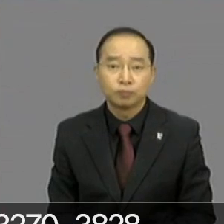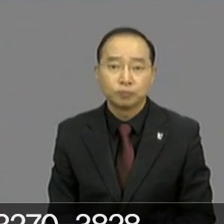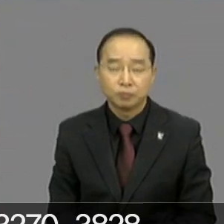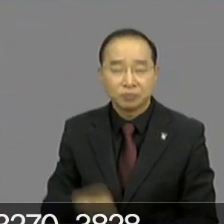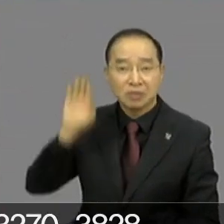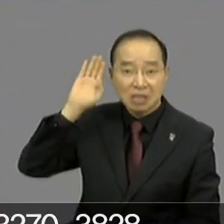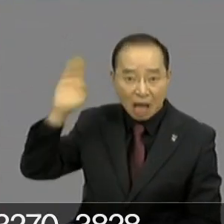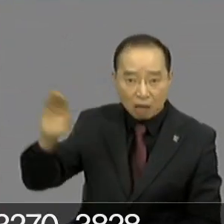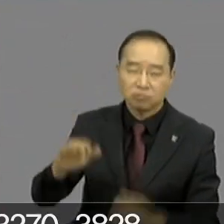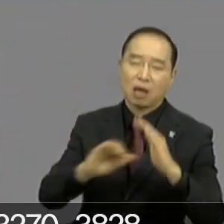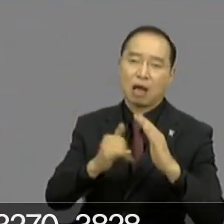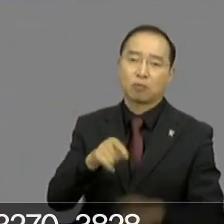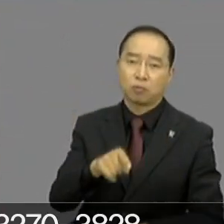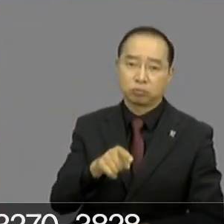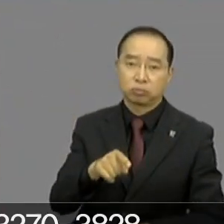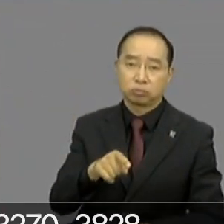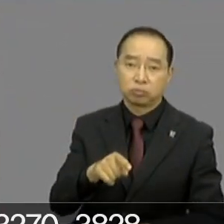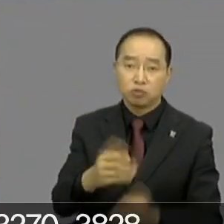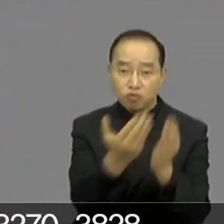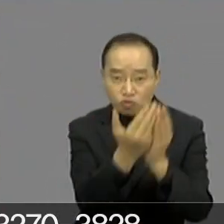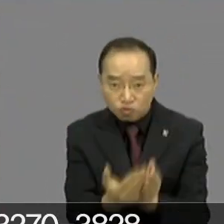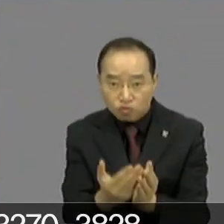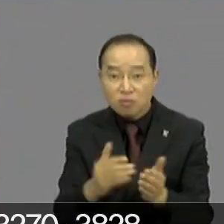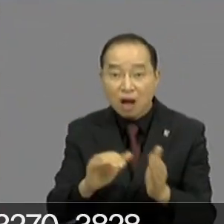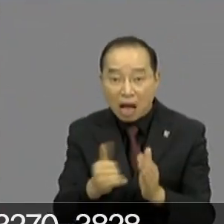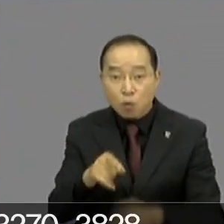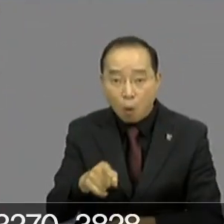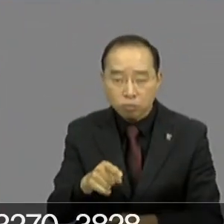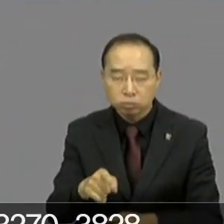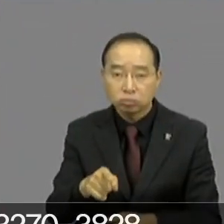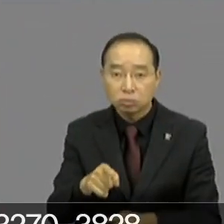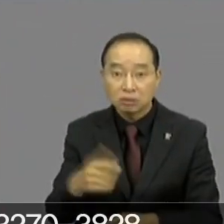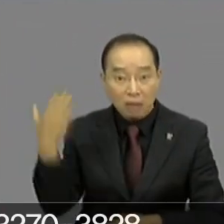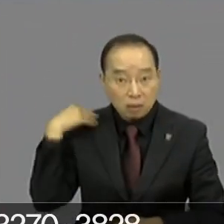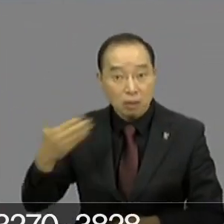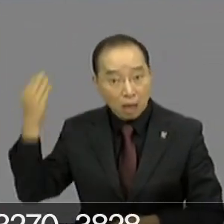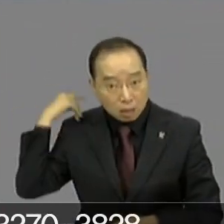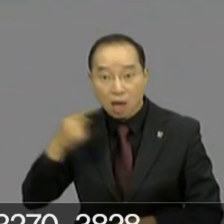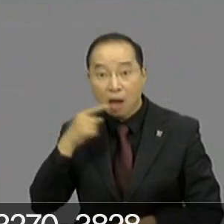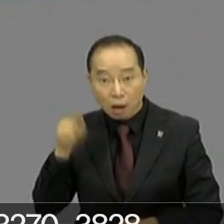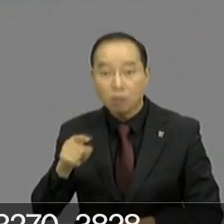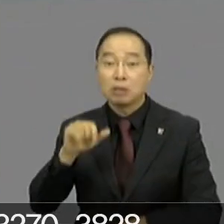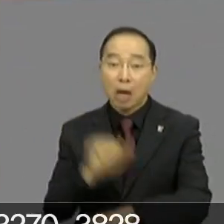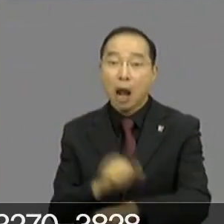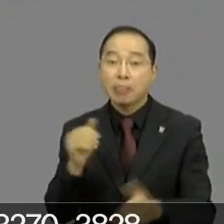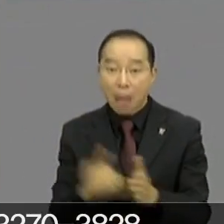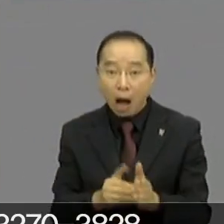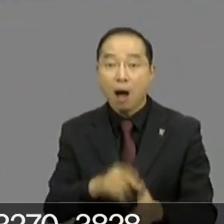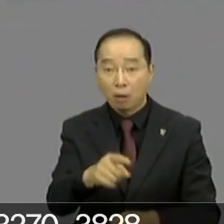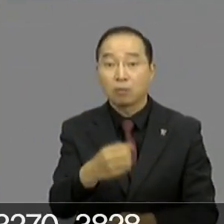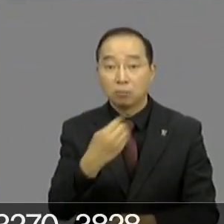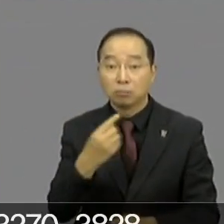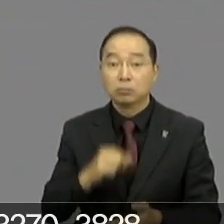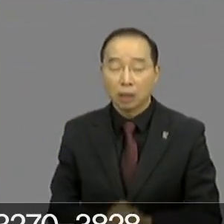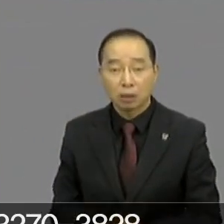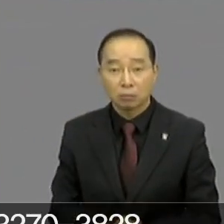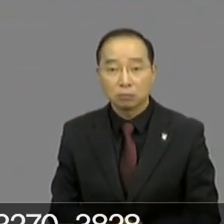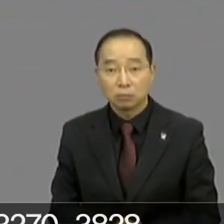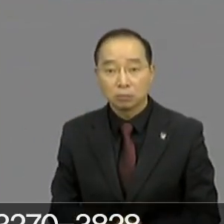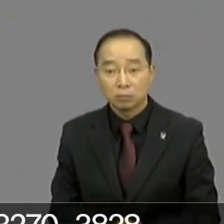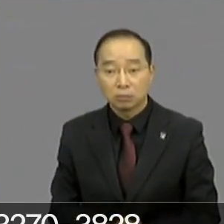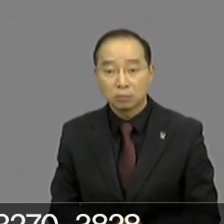나중에 유가족이 그걸 잘했다는 얘기를 하고 있다 뭐 이런 얘길 들었는데 저는 이해하라 고 하셔서 제가 이 새 3 월호